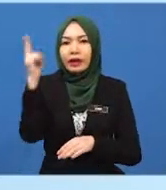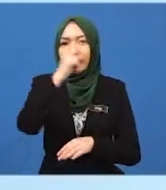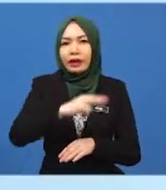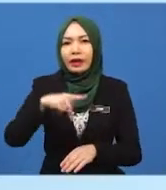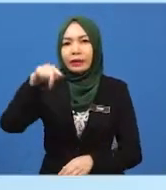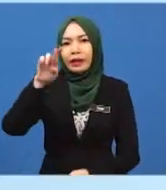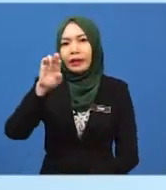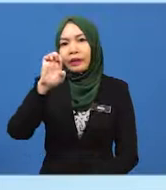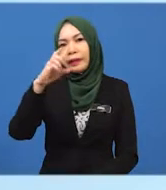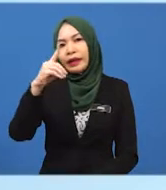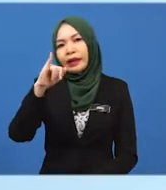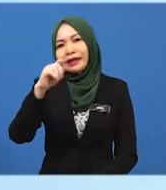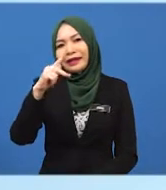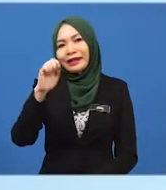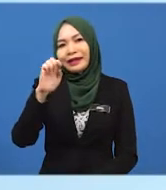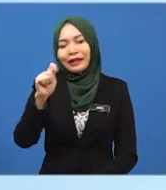Manakala,